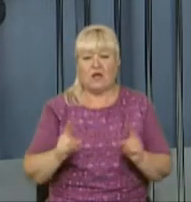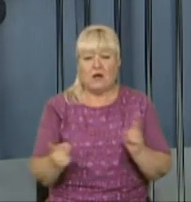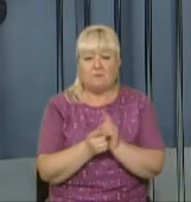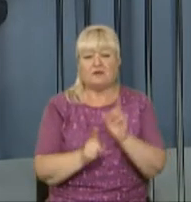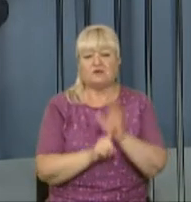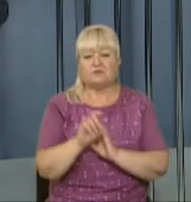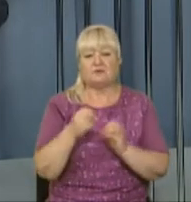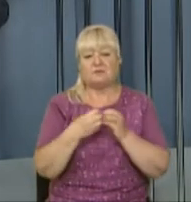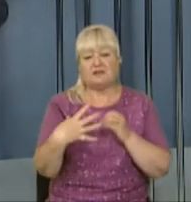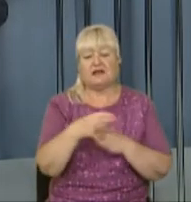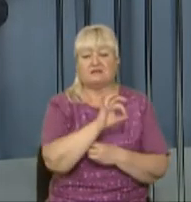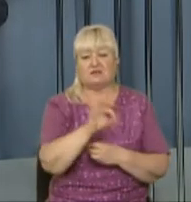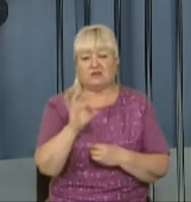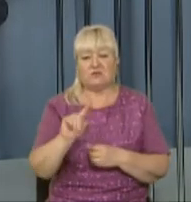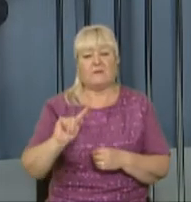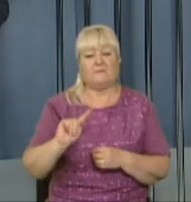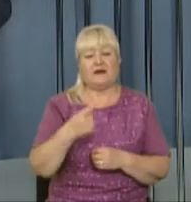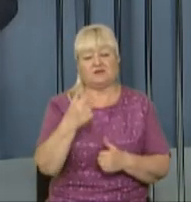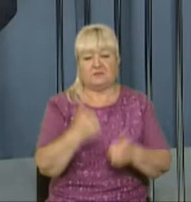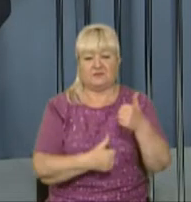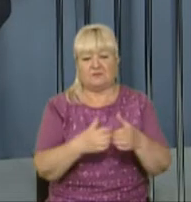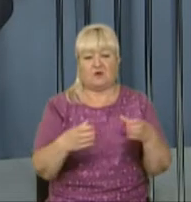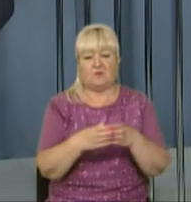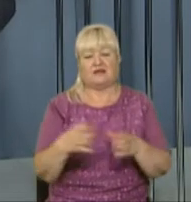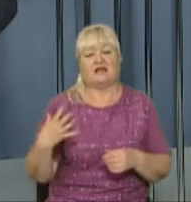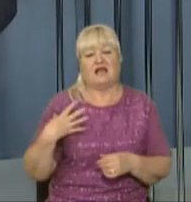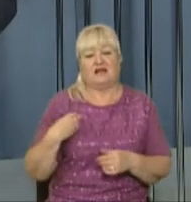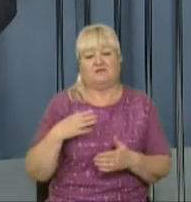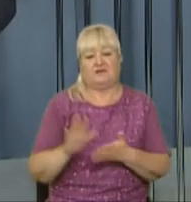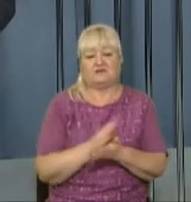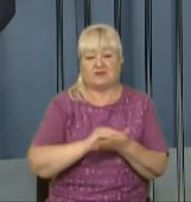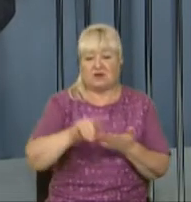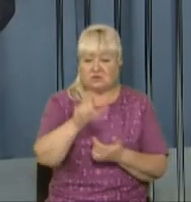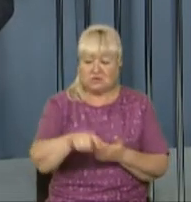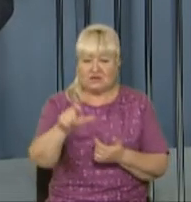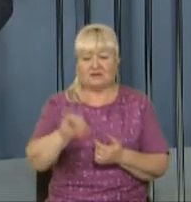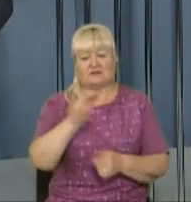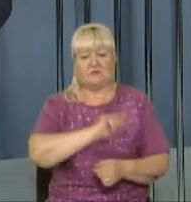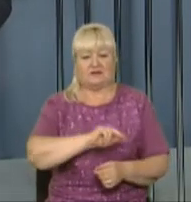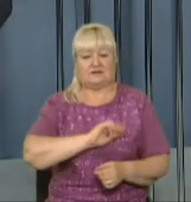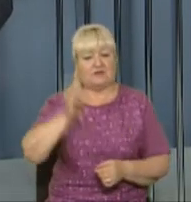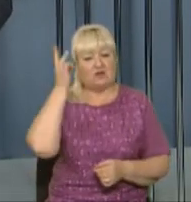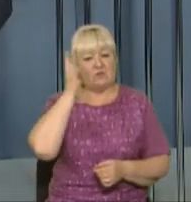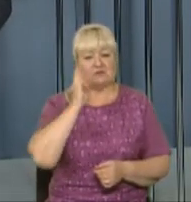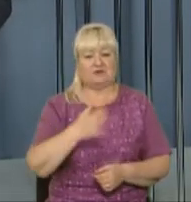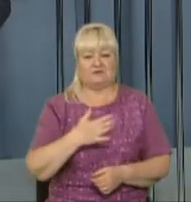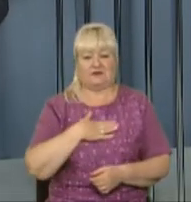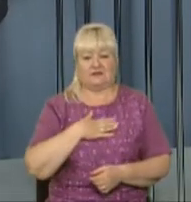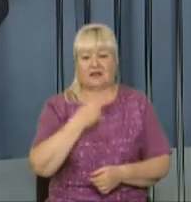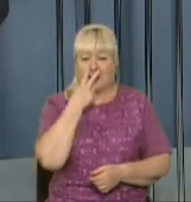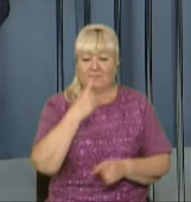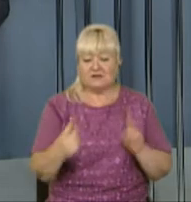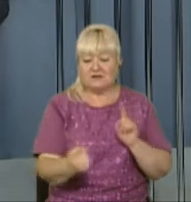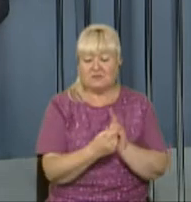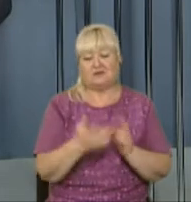розпочались о 15:00. Першими змагались команда львівських журналістів та працівників посольства з Канади. Бачили